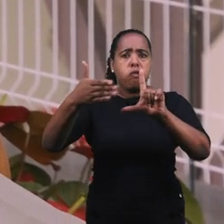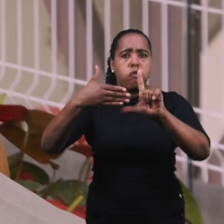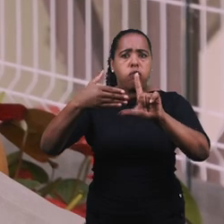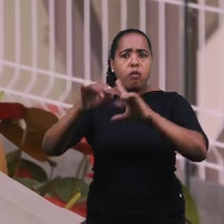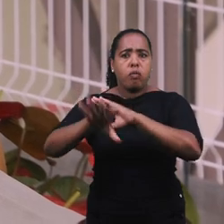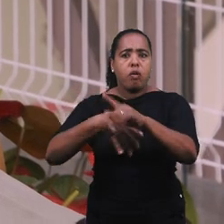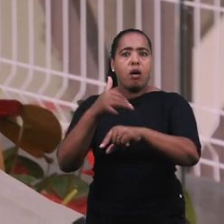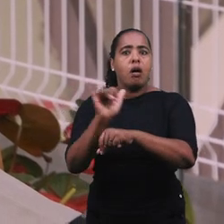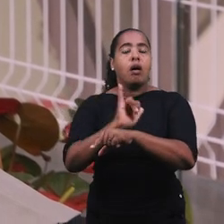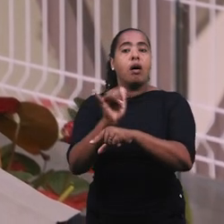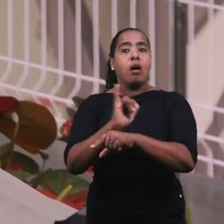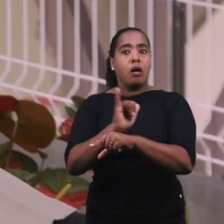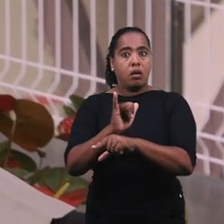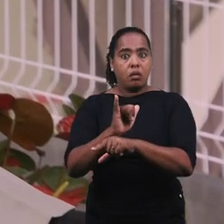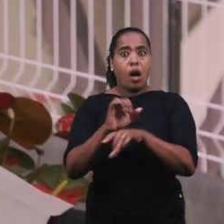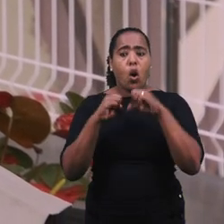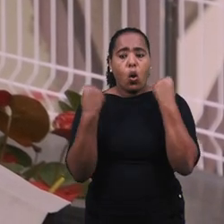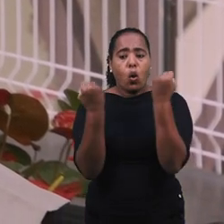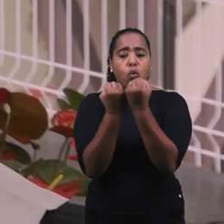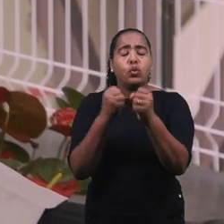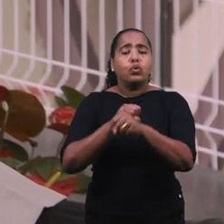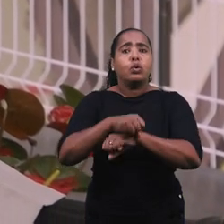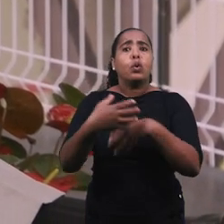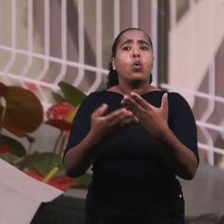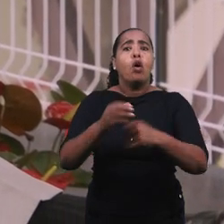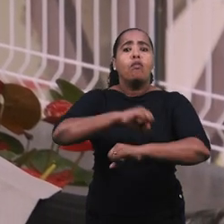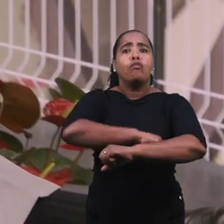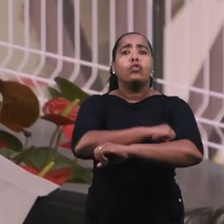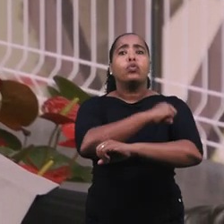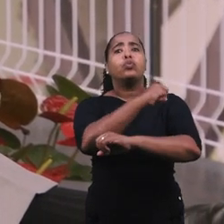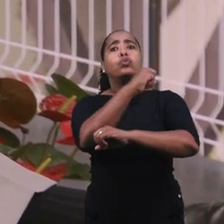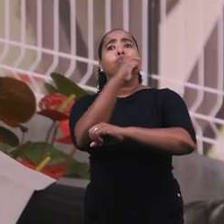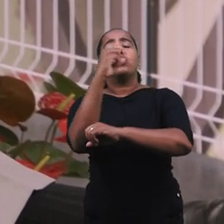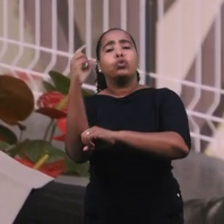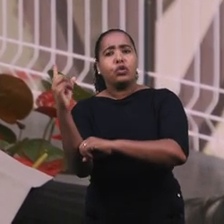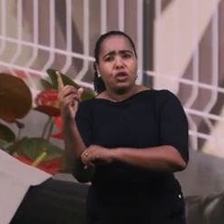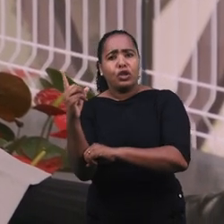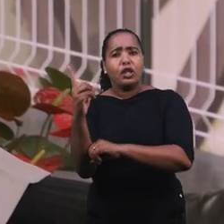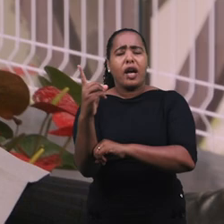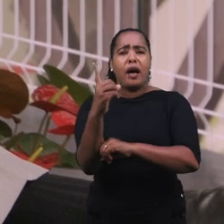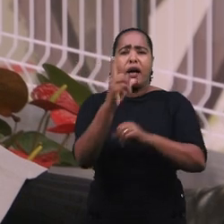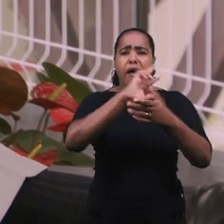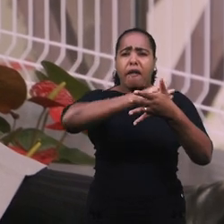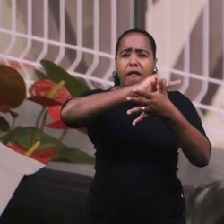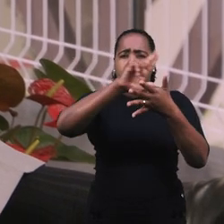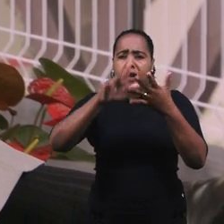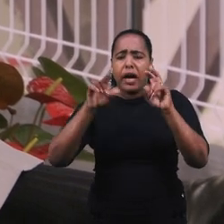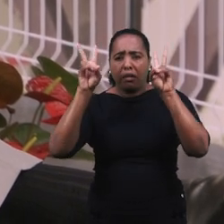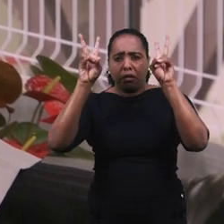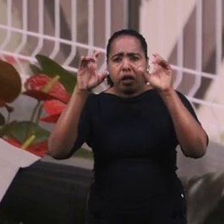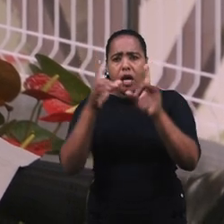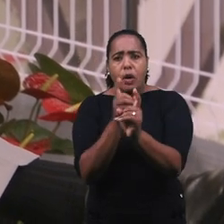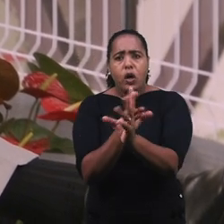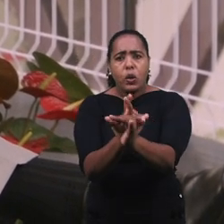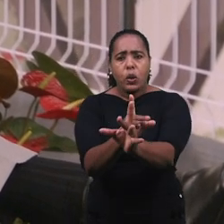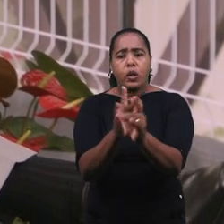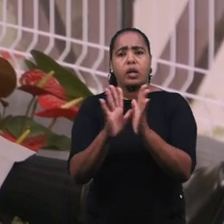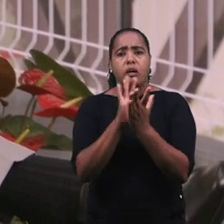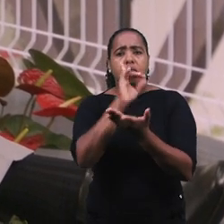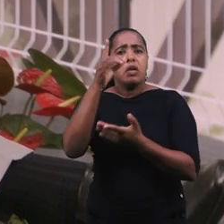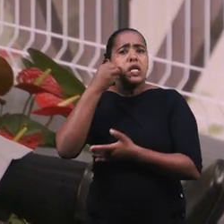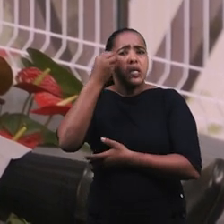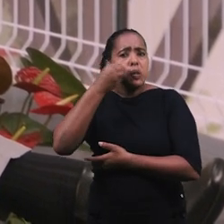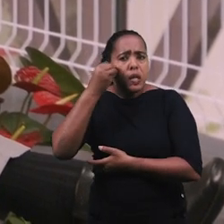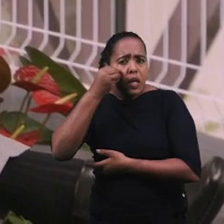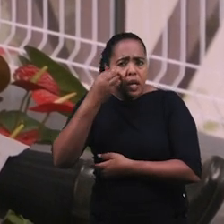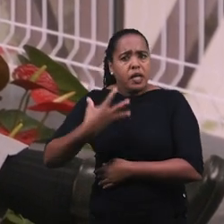Le séminaire sera transmis pendant la journée avec plusieurs thématiques sur les doctrines bibliques et les expériences que nous